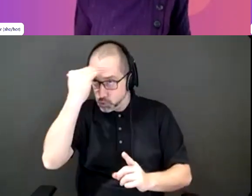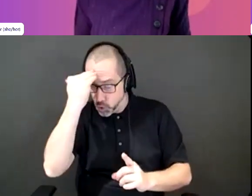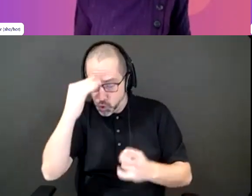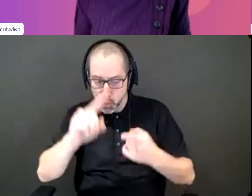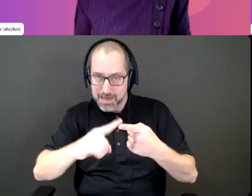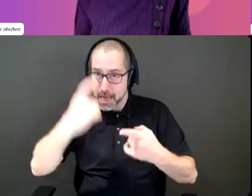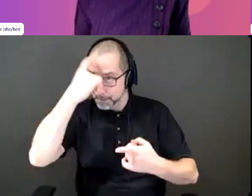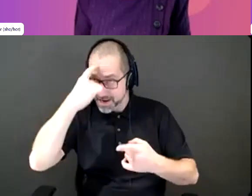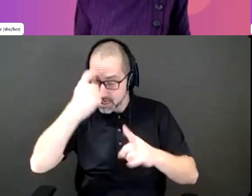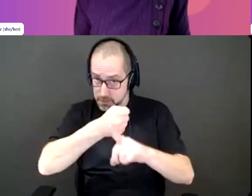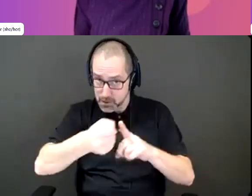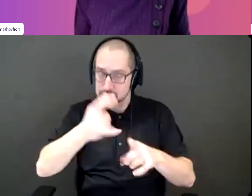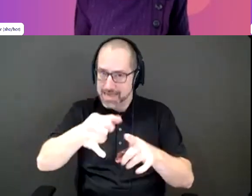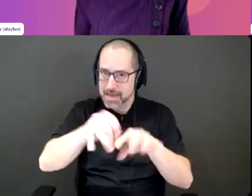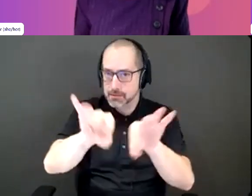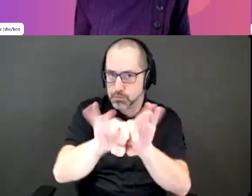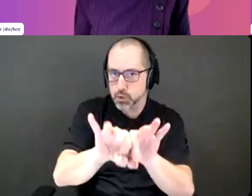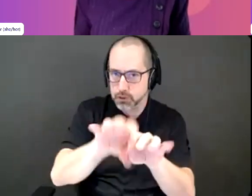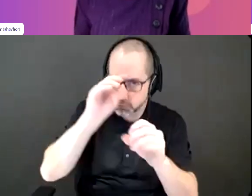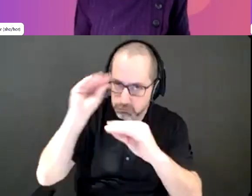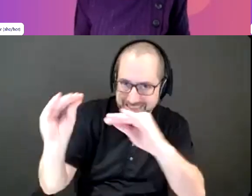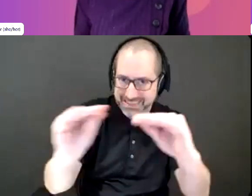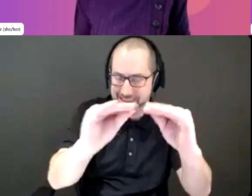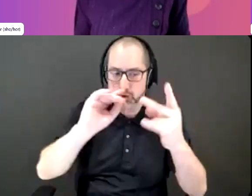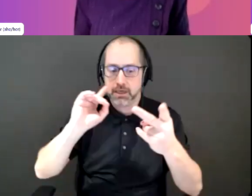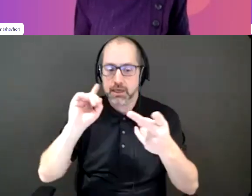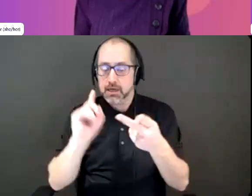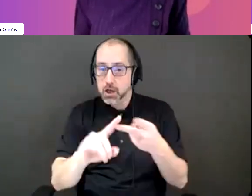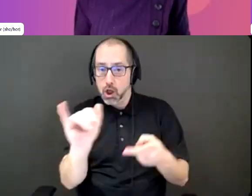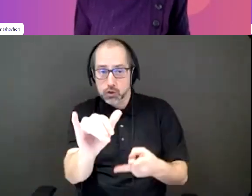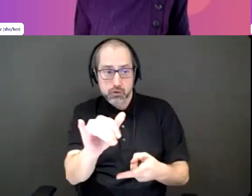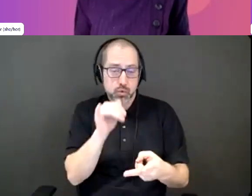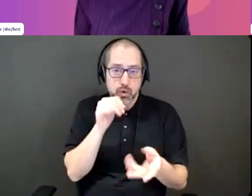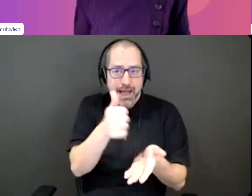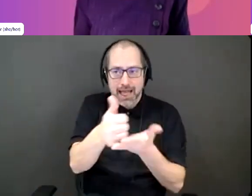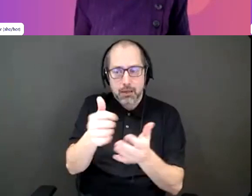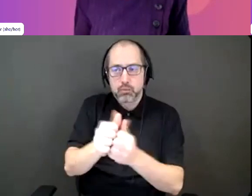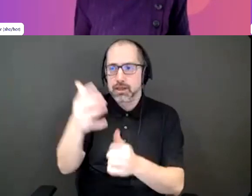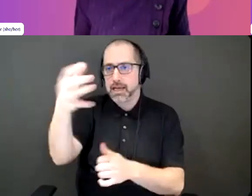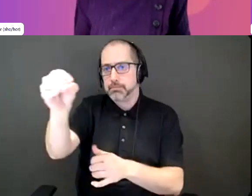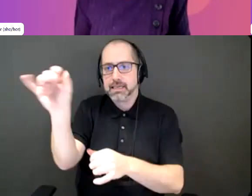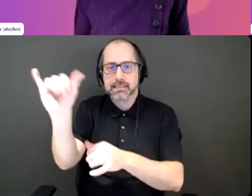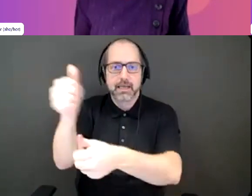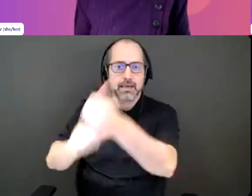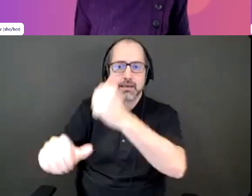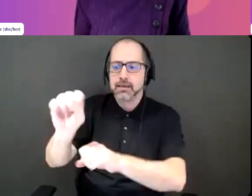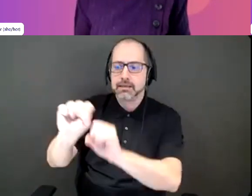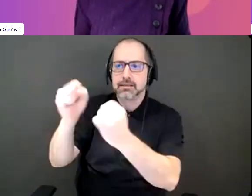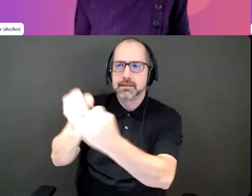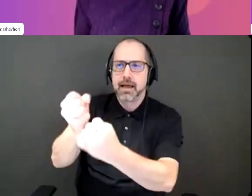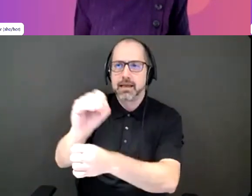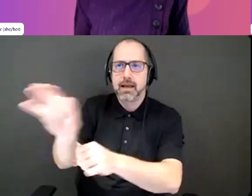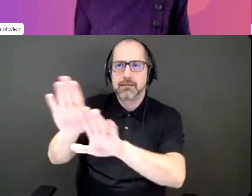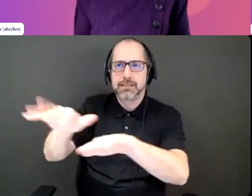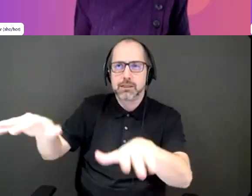les gens donc doivent quand ils comprennent c'est quoi la BU mentale